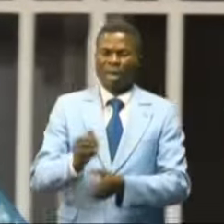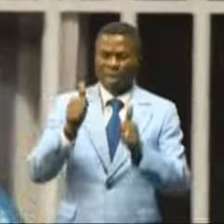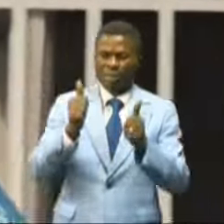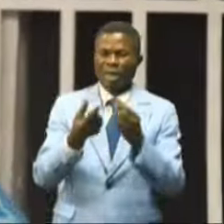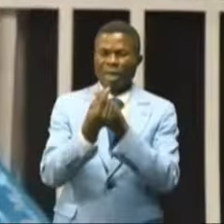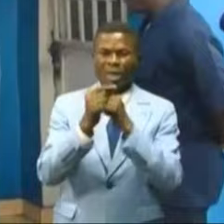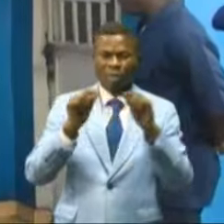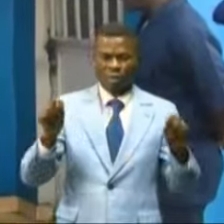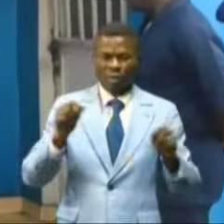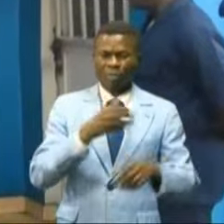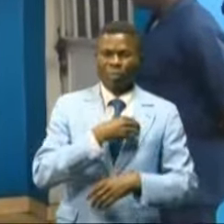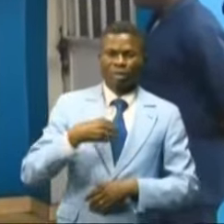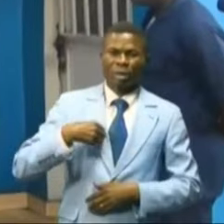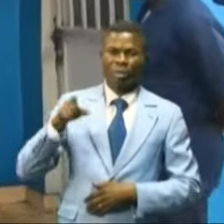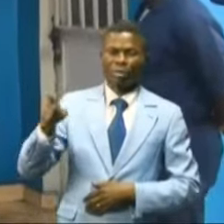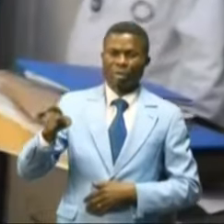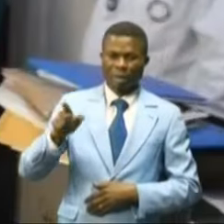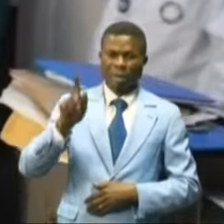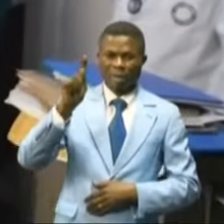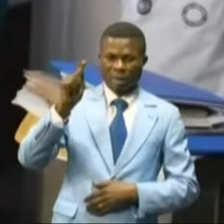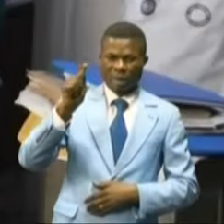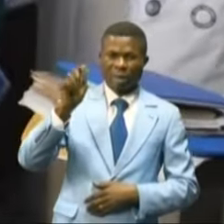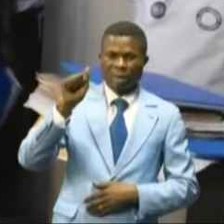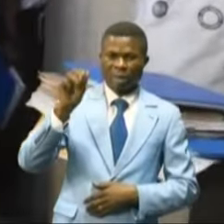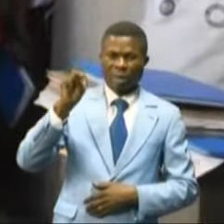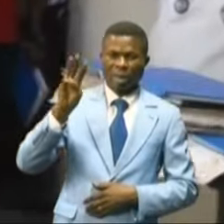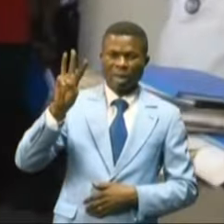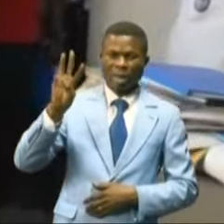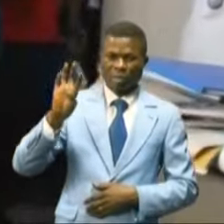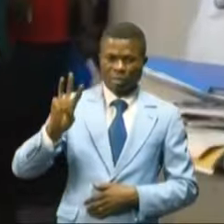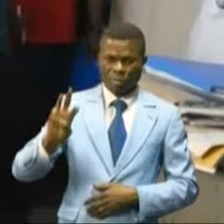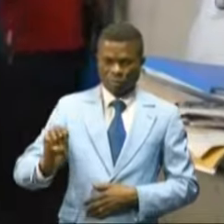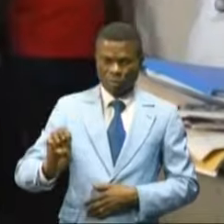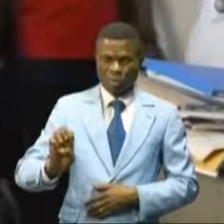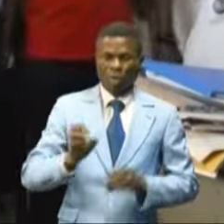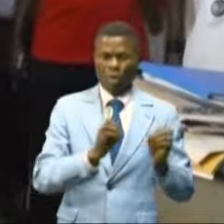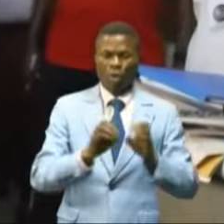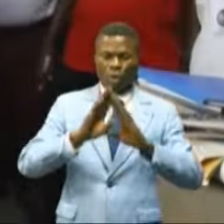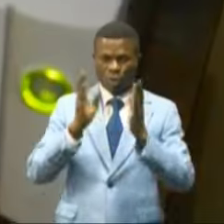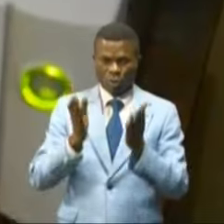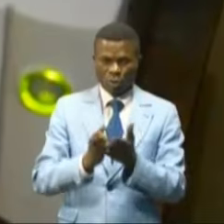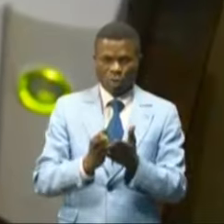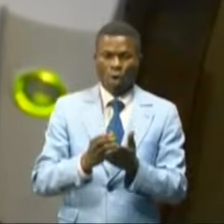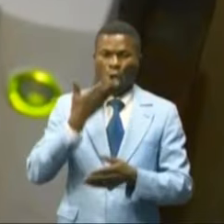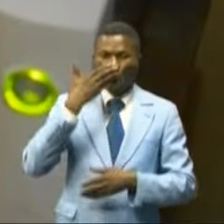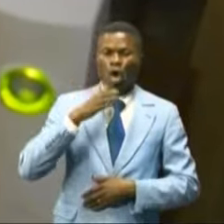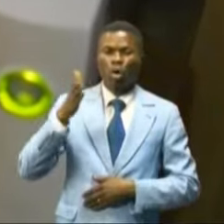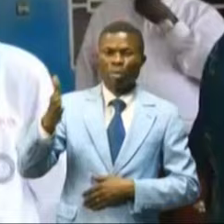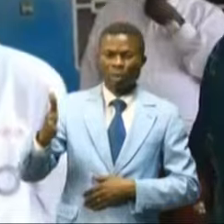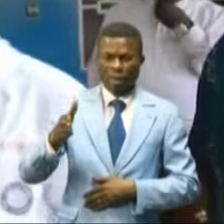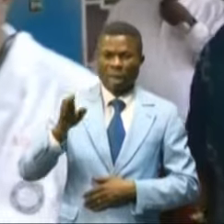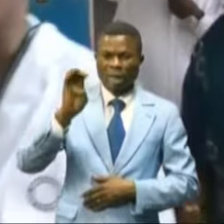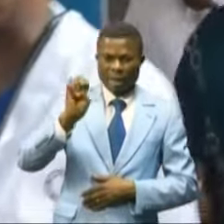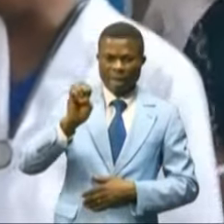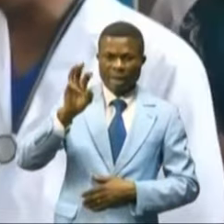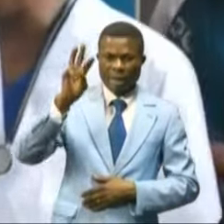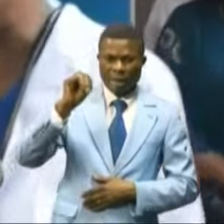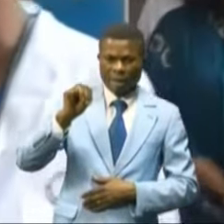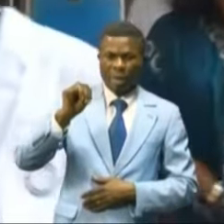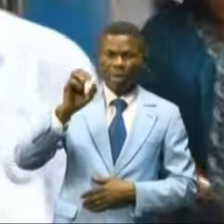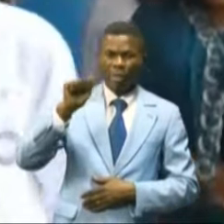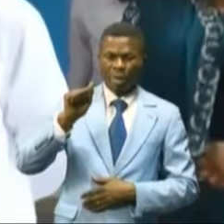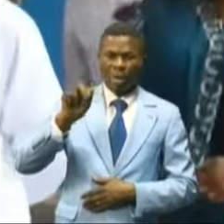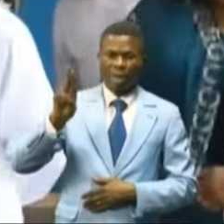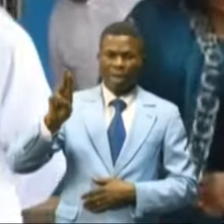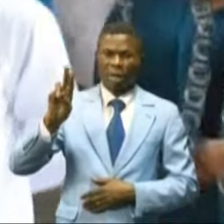Émeraude, Mme Perpétie Tambou Soudilam, a précisé que toutes les cliniques Émeraude ont souscrit au programme du chef de l'État